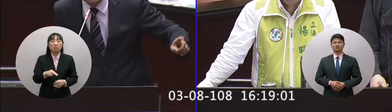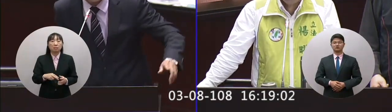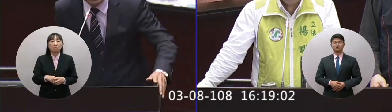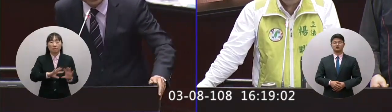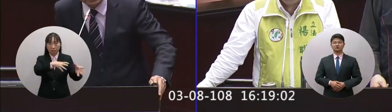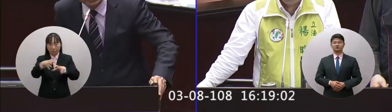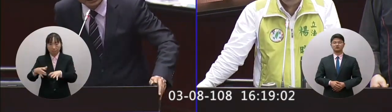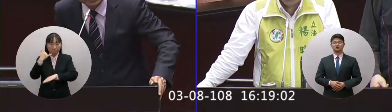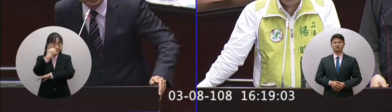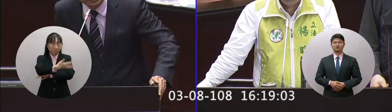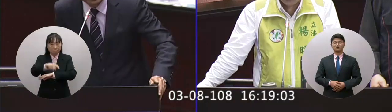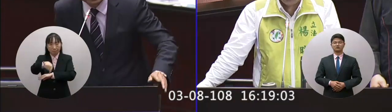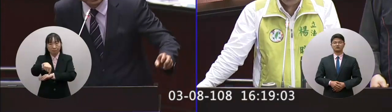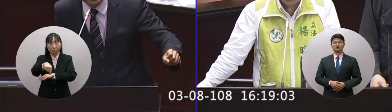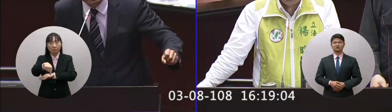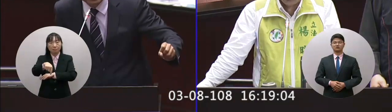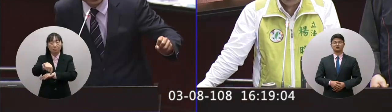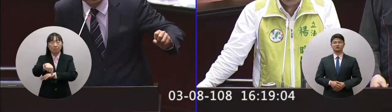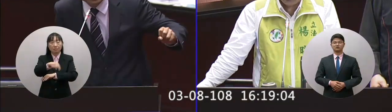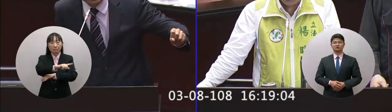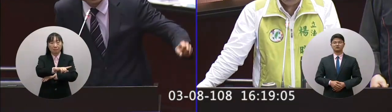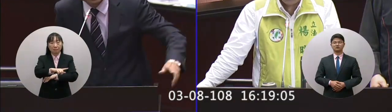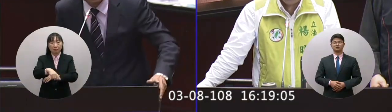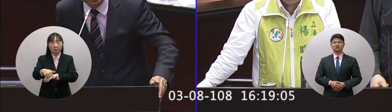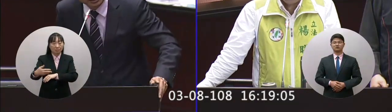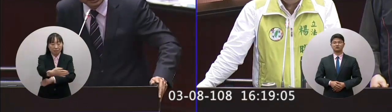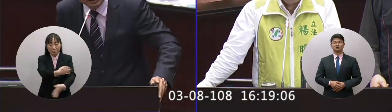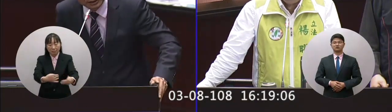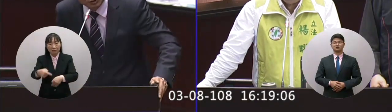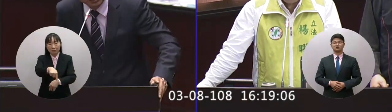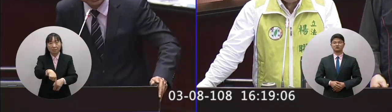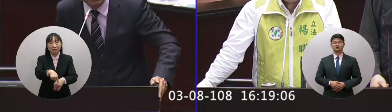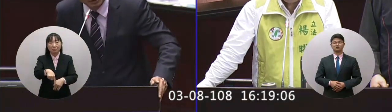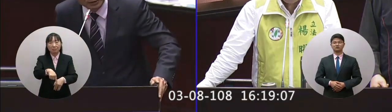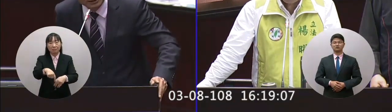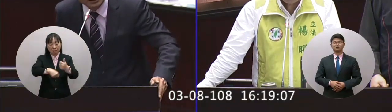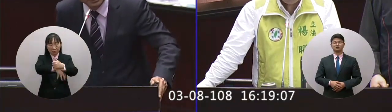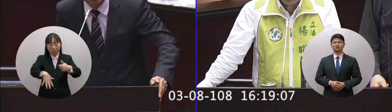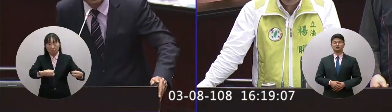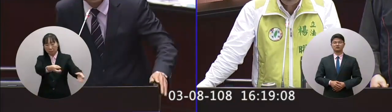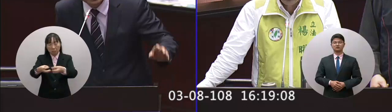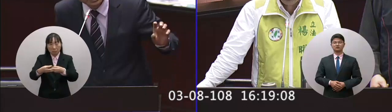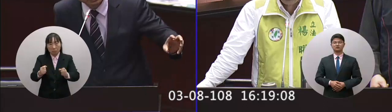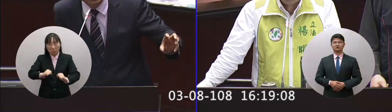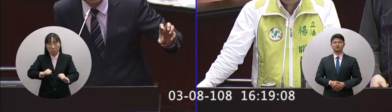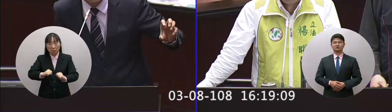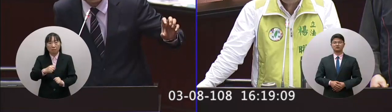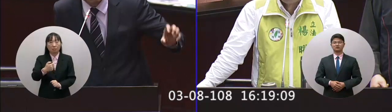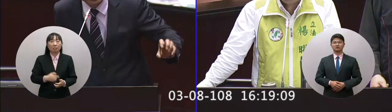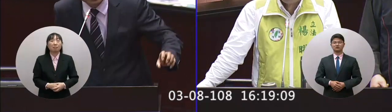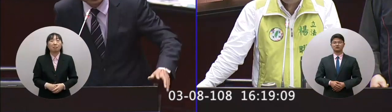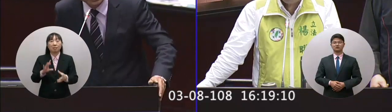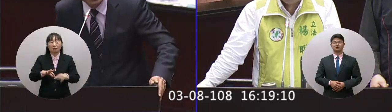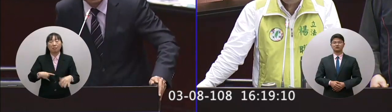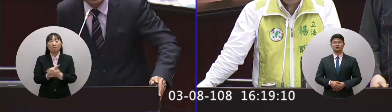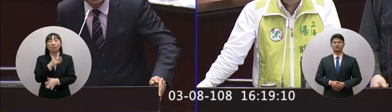国际的海洋的这个整个资源还有整个这些渔业的组织谈判非常的激烈，我们是在既有的一